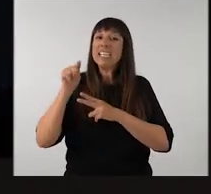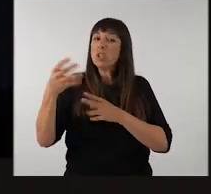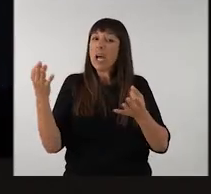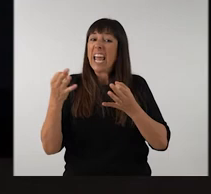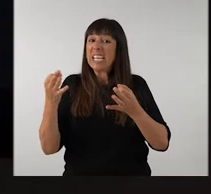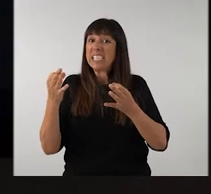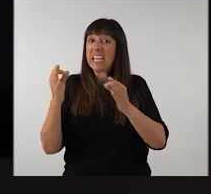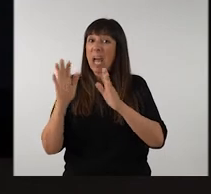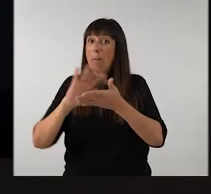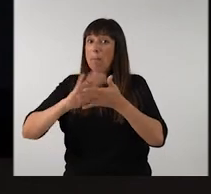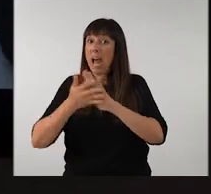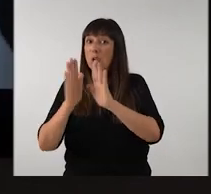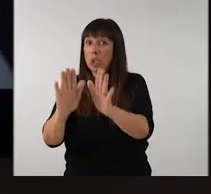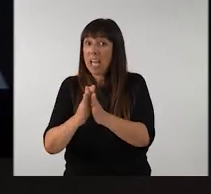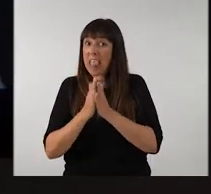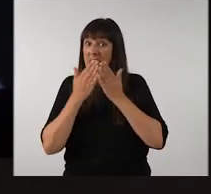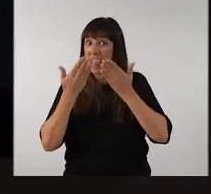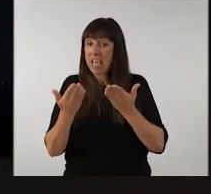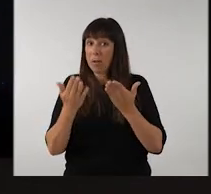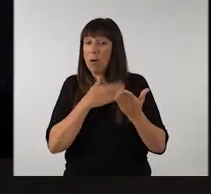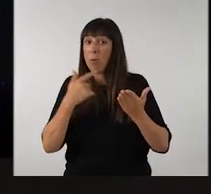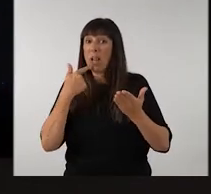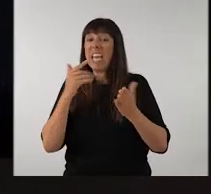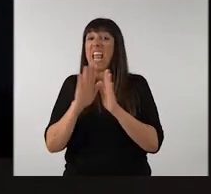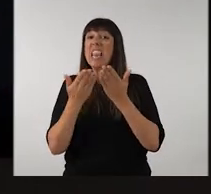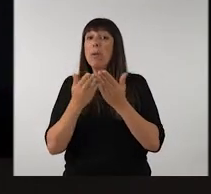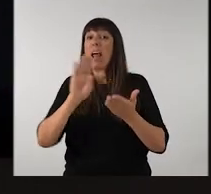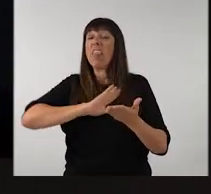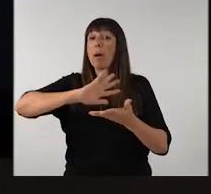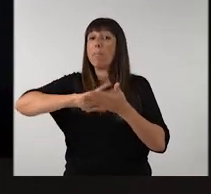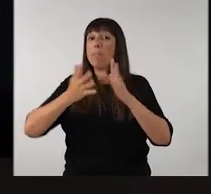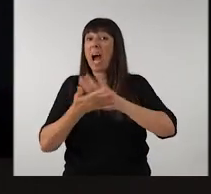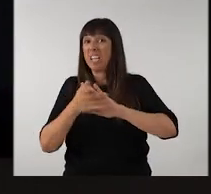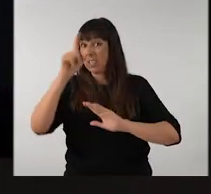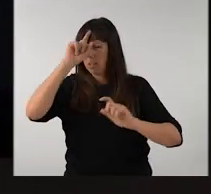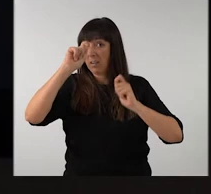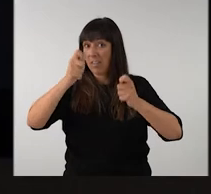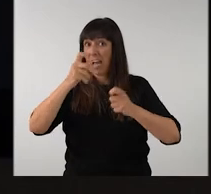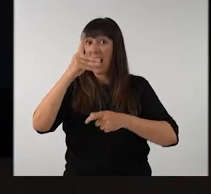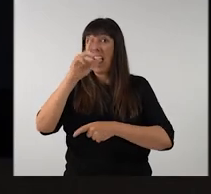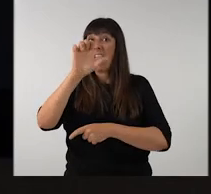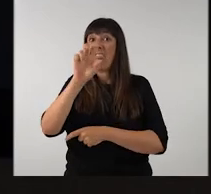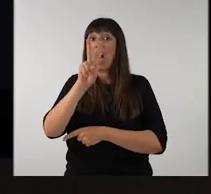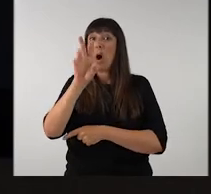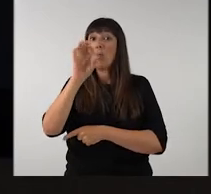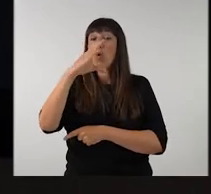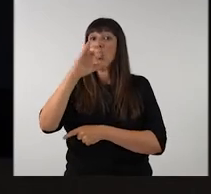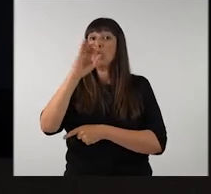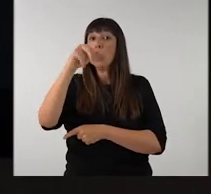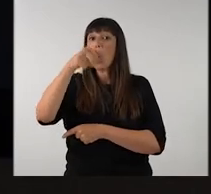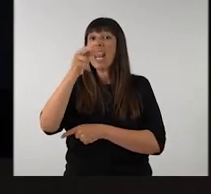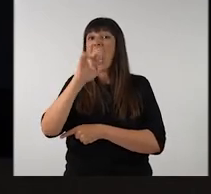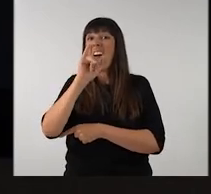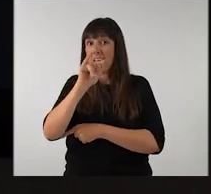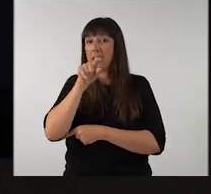agafaven mans, que agafaven llibres, que el llibre podia ser també un llibre de les mans, és a dir, un devocionari, no? Que és aquest llibre fet per les